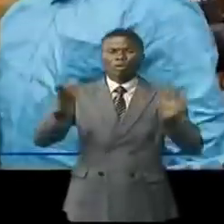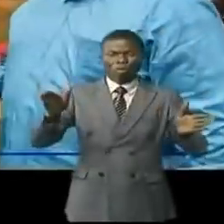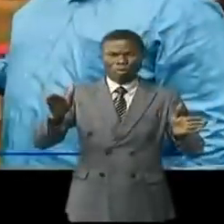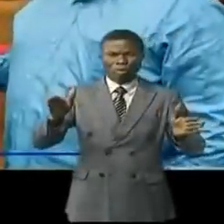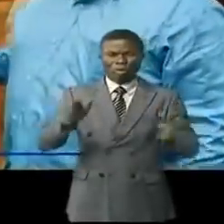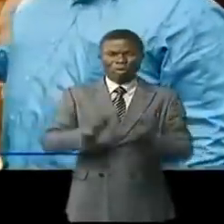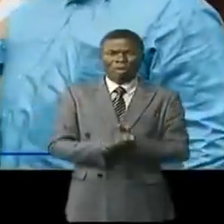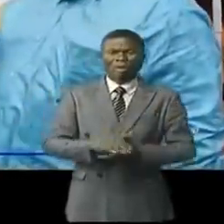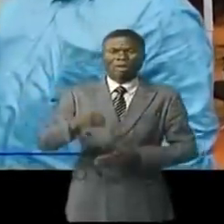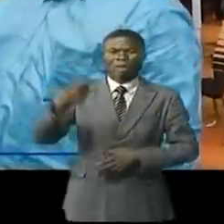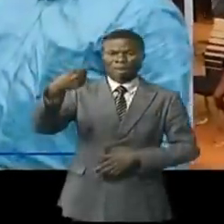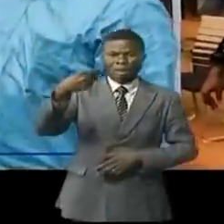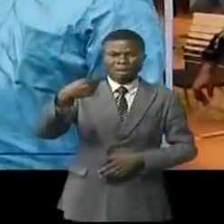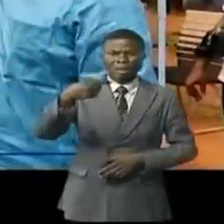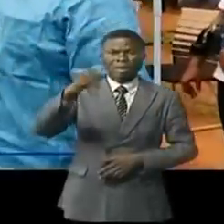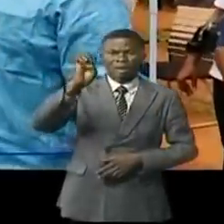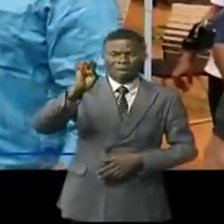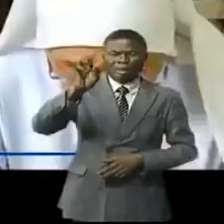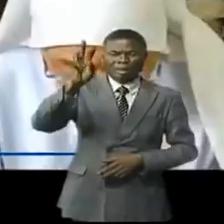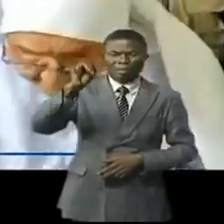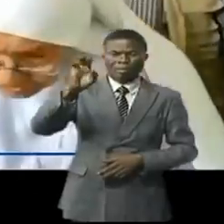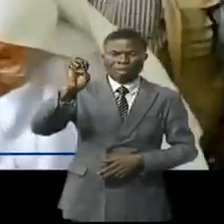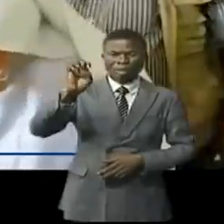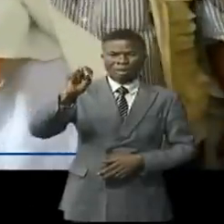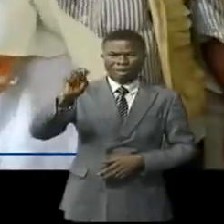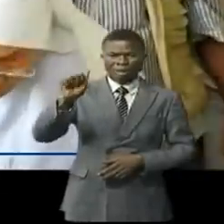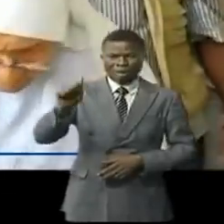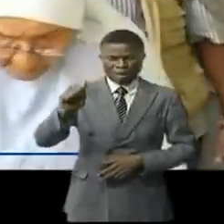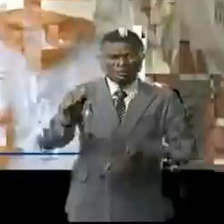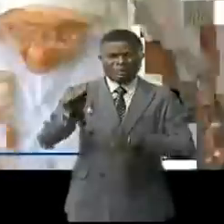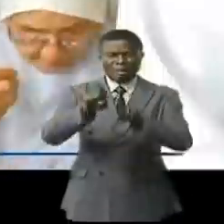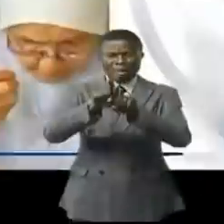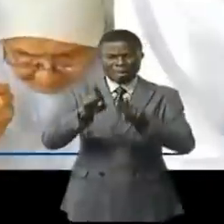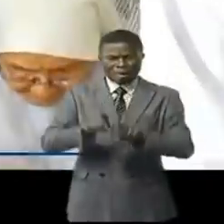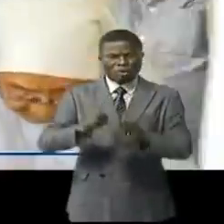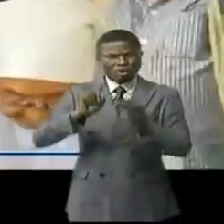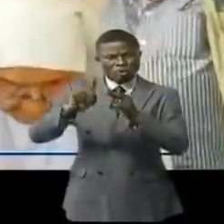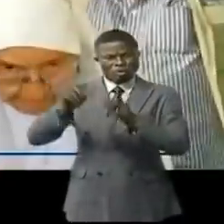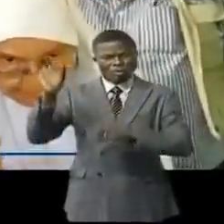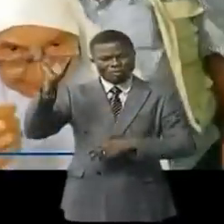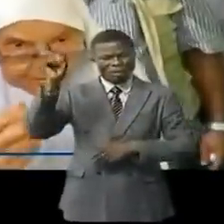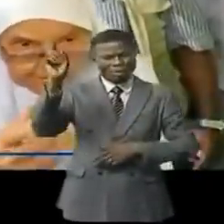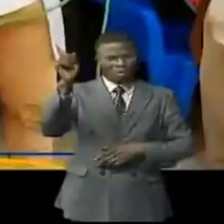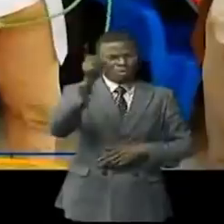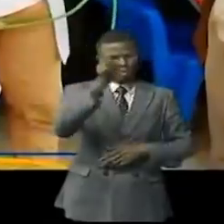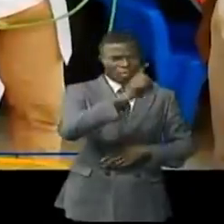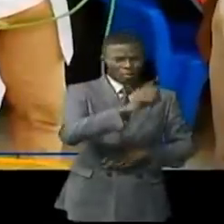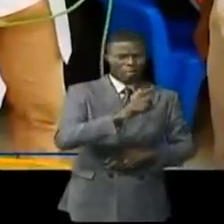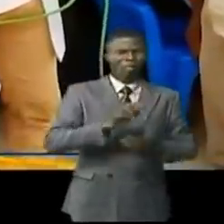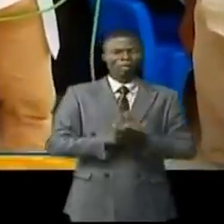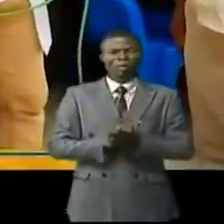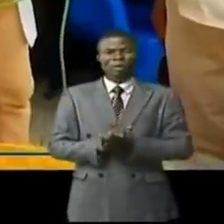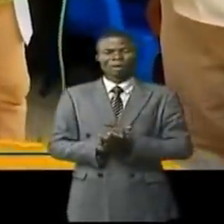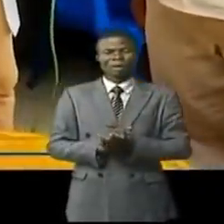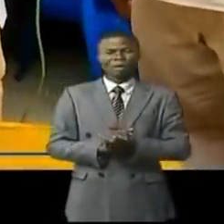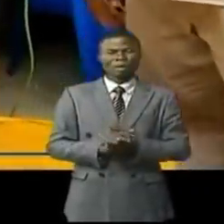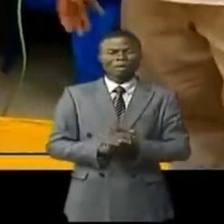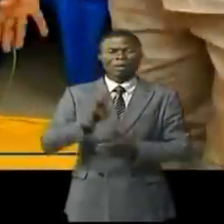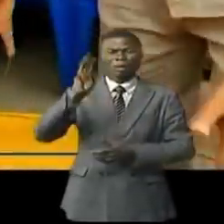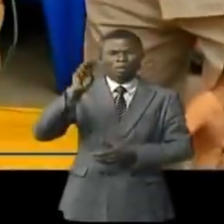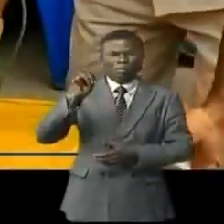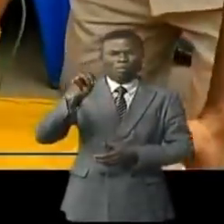référence de Gemena, Libingé, Zongo, Bouamanda, Dandala, Mongala Kuma, Kungu Centre,